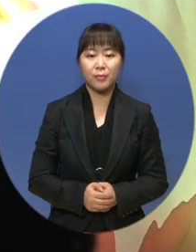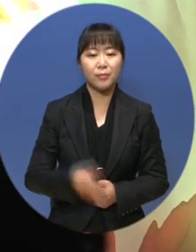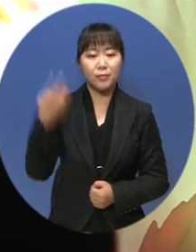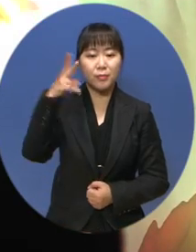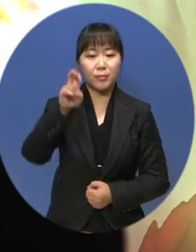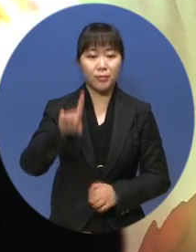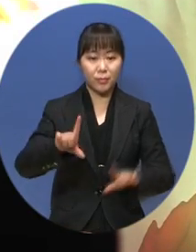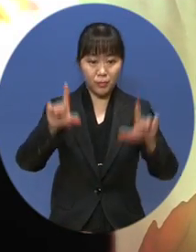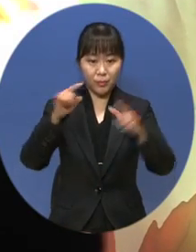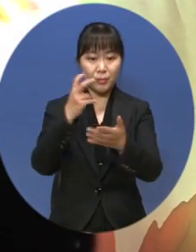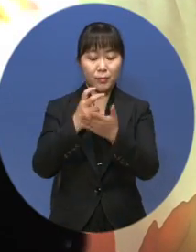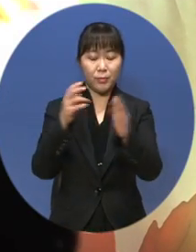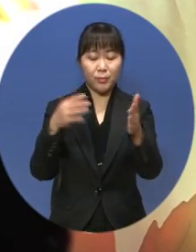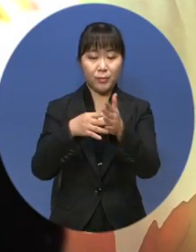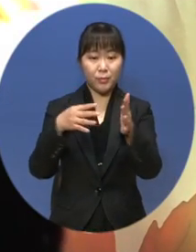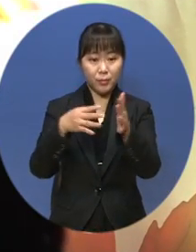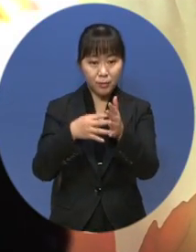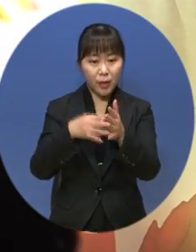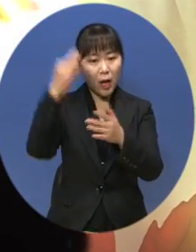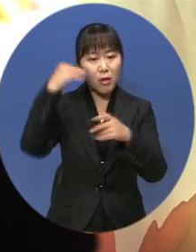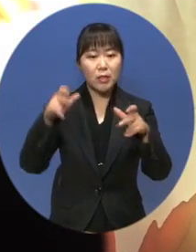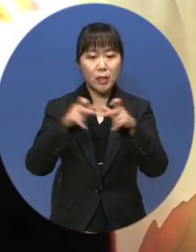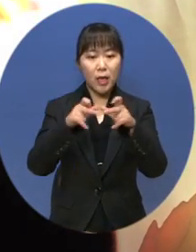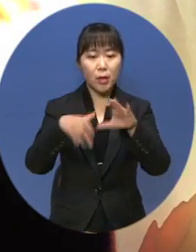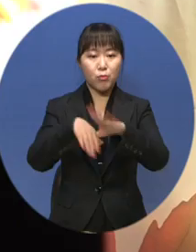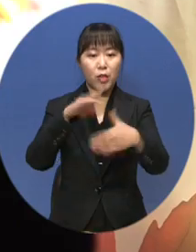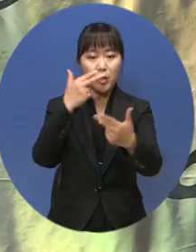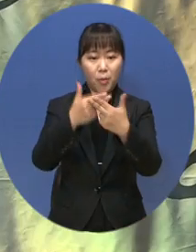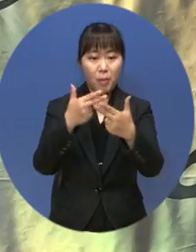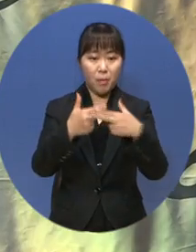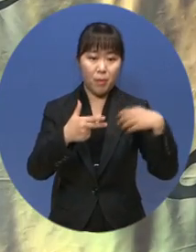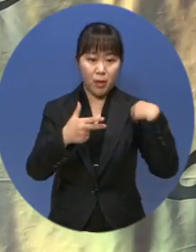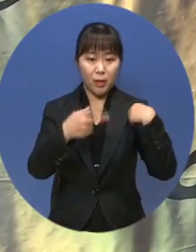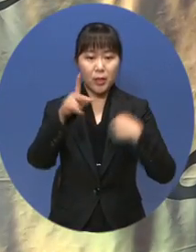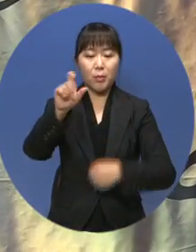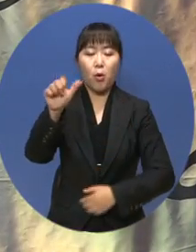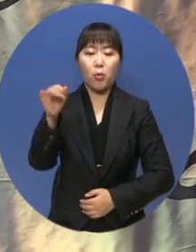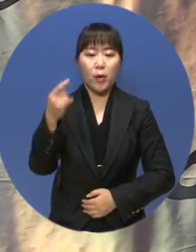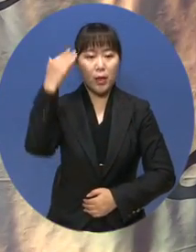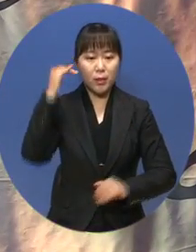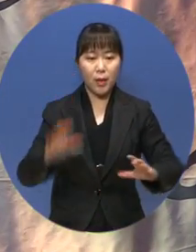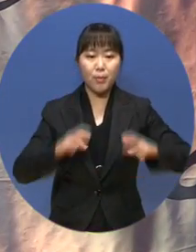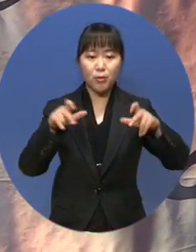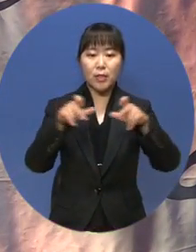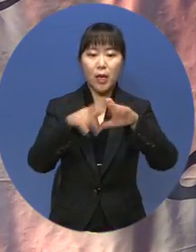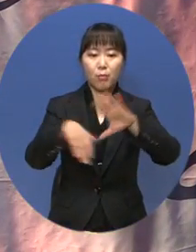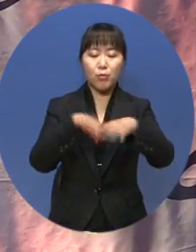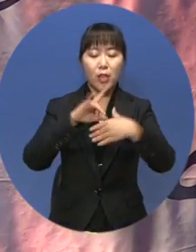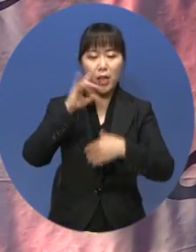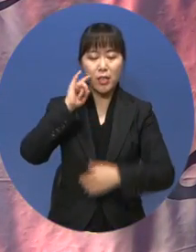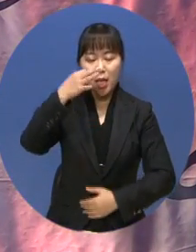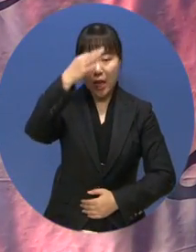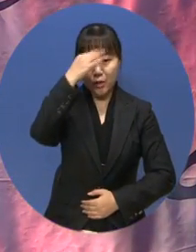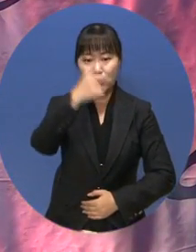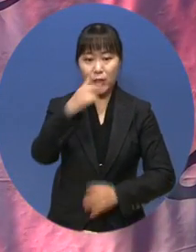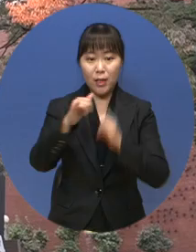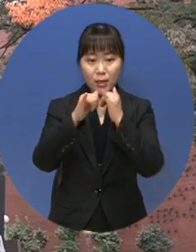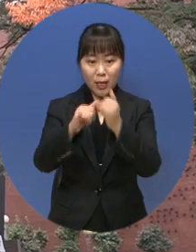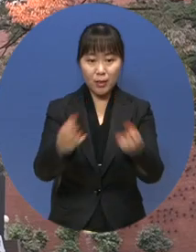지난 21일 사단법인 한국장애인문화협회가 주최하는 제15회 대한민국 장애인문화예술대상